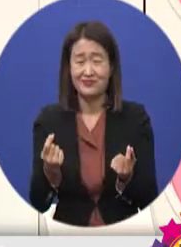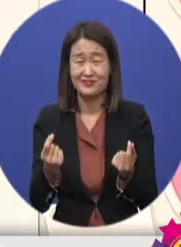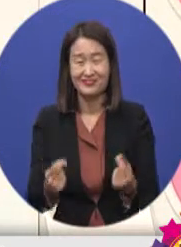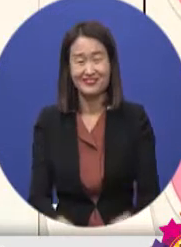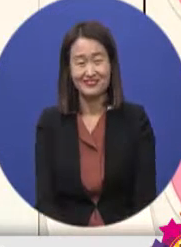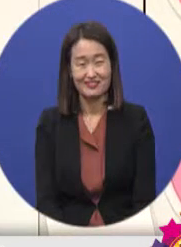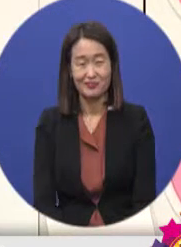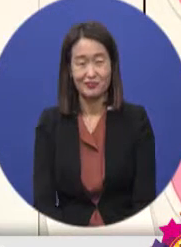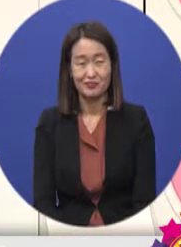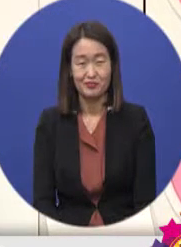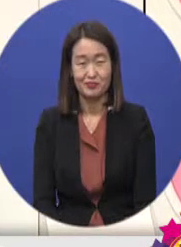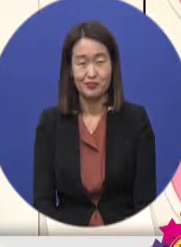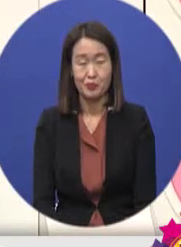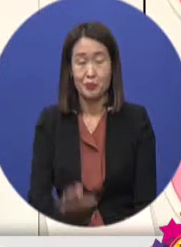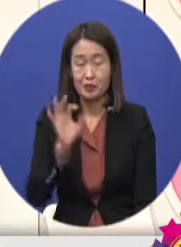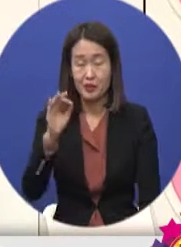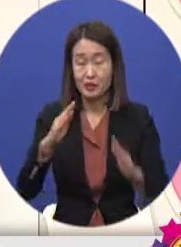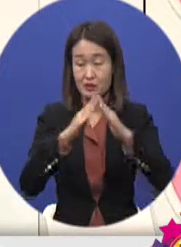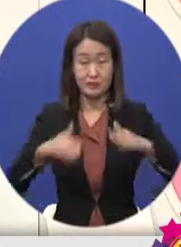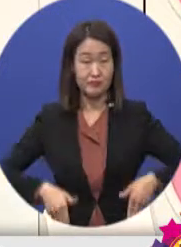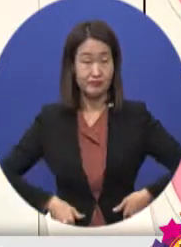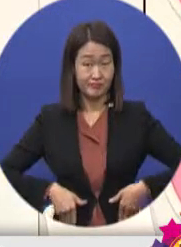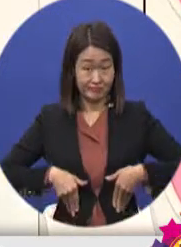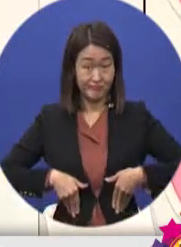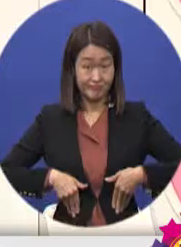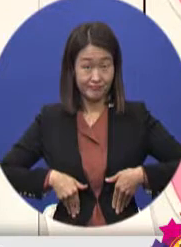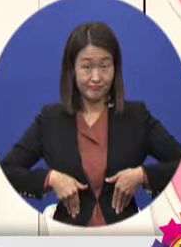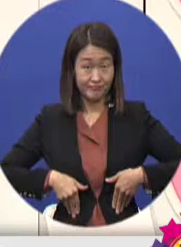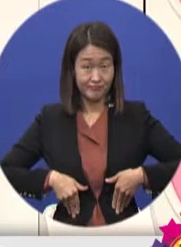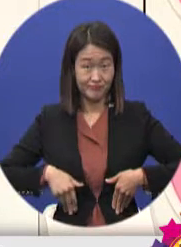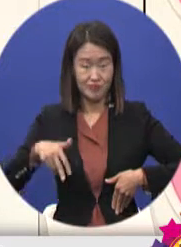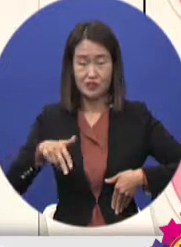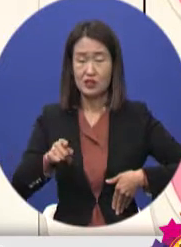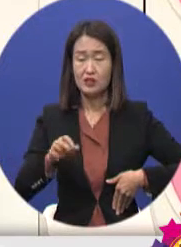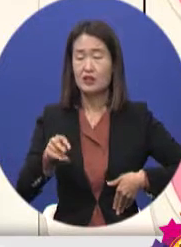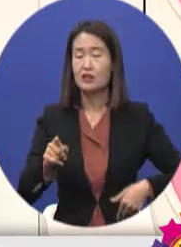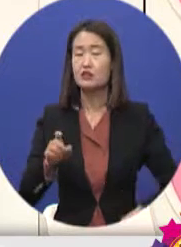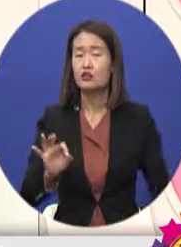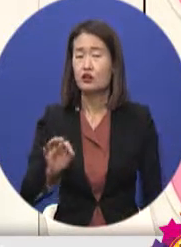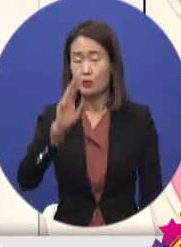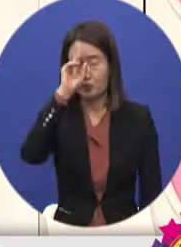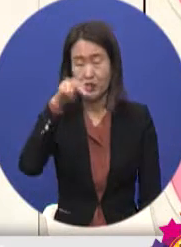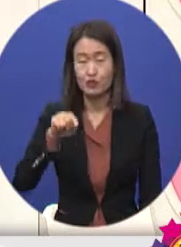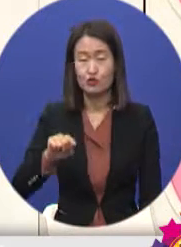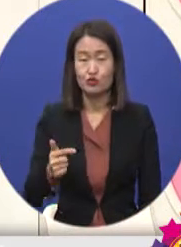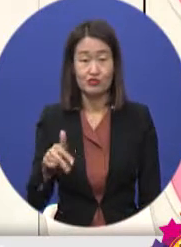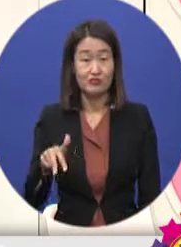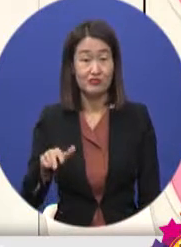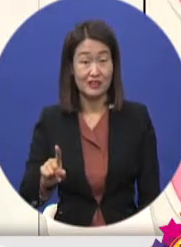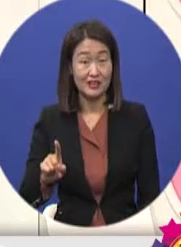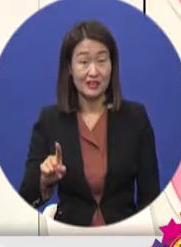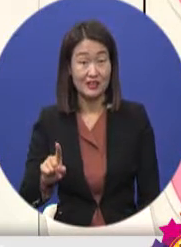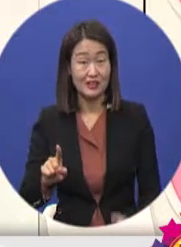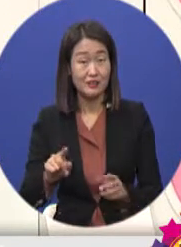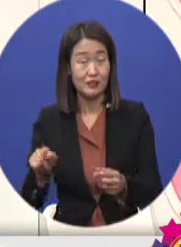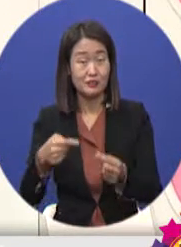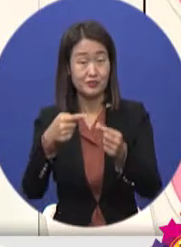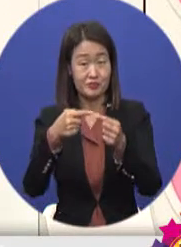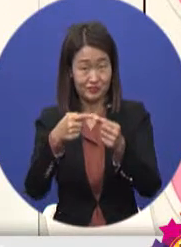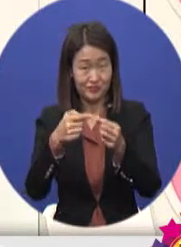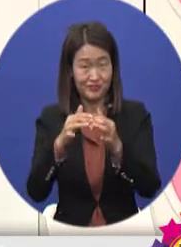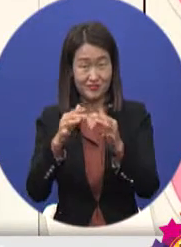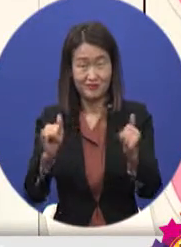하겠습니다. 전남 장성에 사시는 박순자님을 첫 번째 손님으로